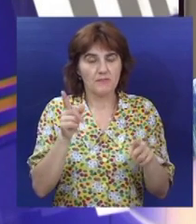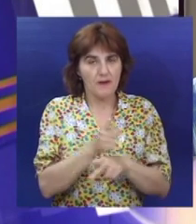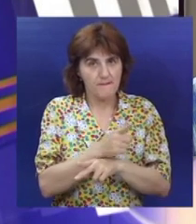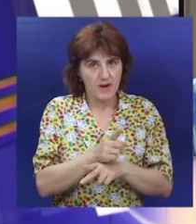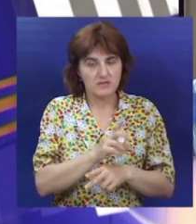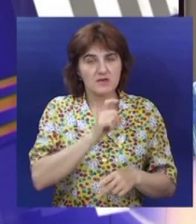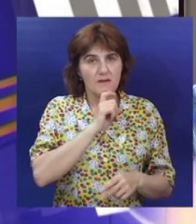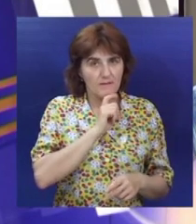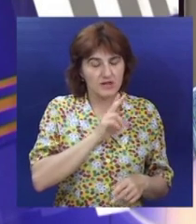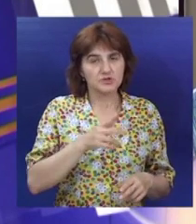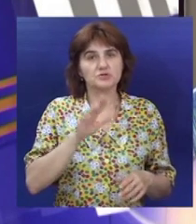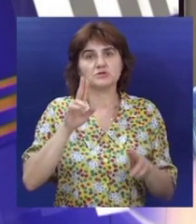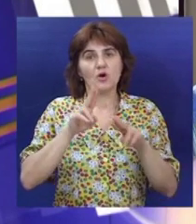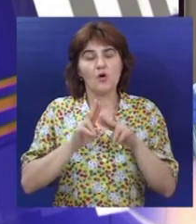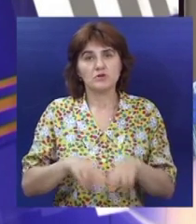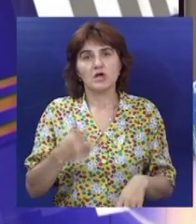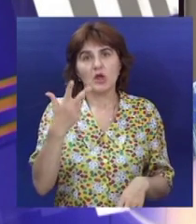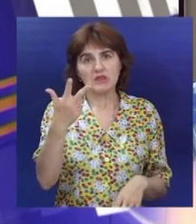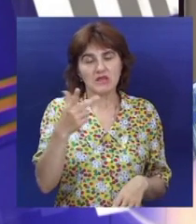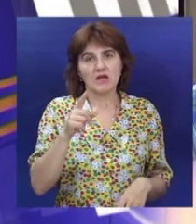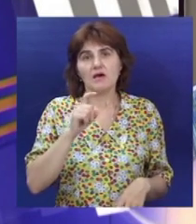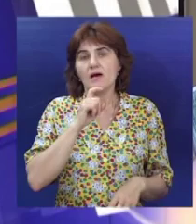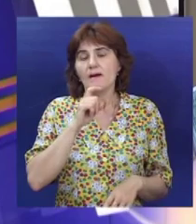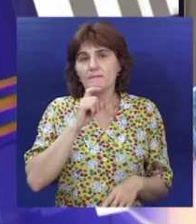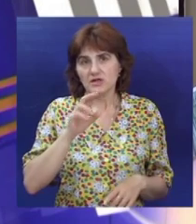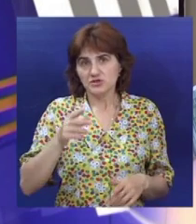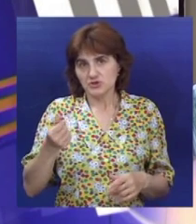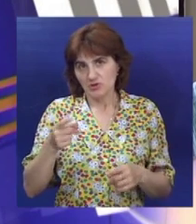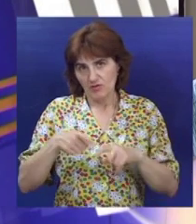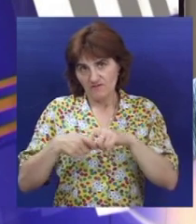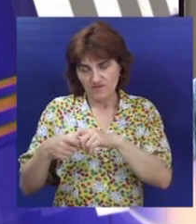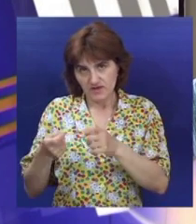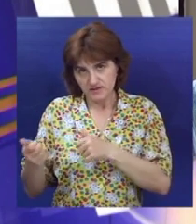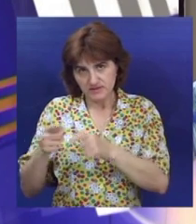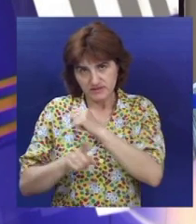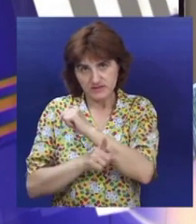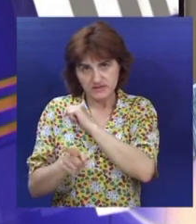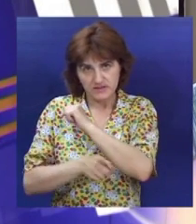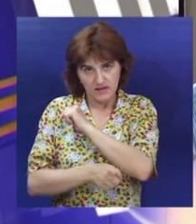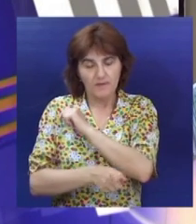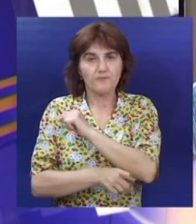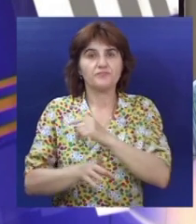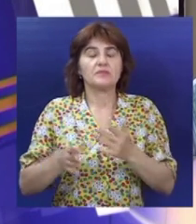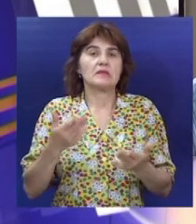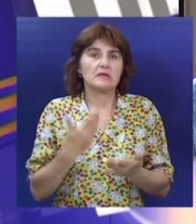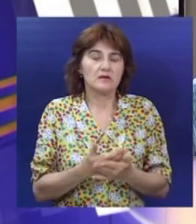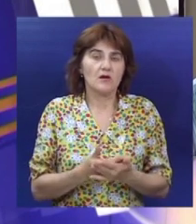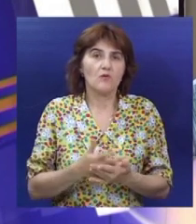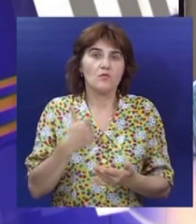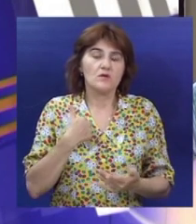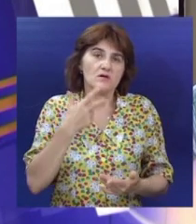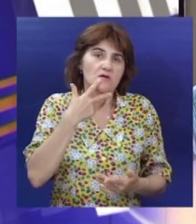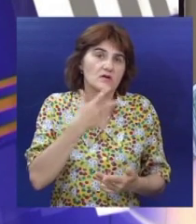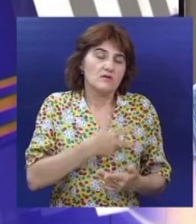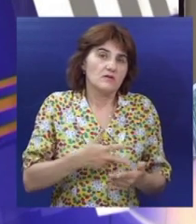mesta na mađarskom kod ekonomskih tehničara i 3 također na mađarskom nastavnom jeziku kod finansijskih administratora. Sve ostalo je popunjeno već